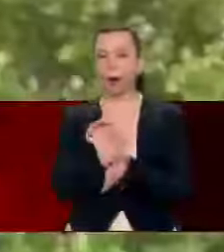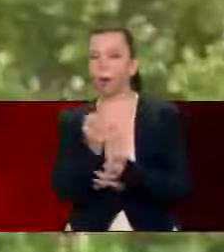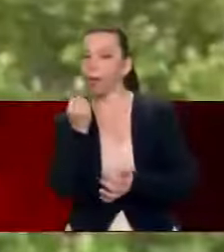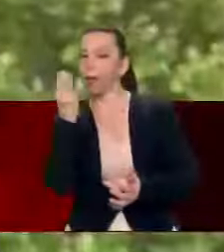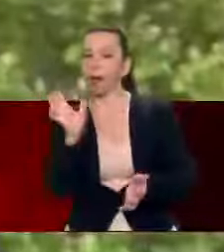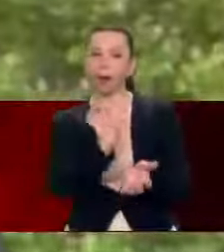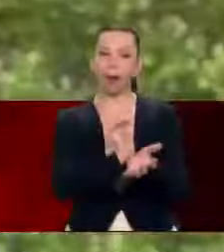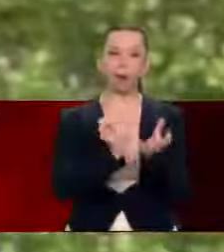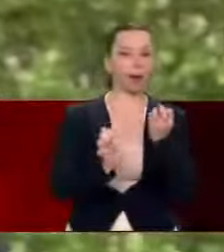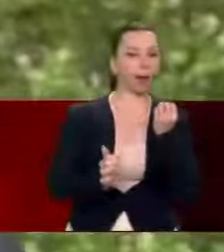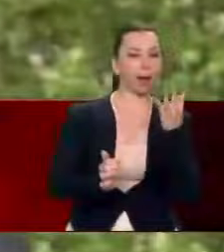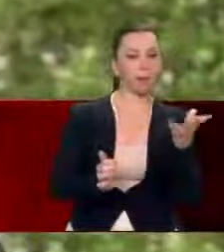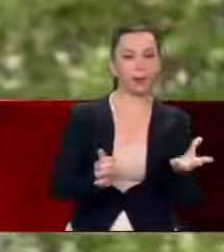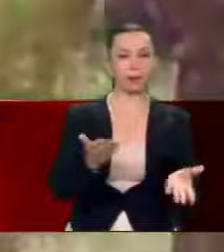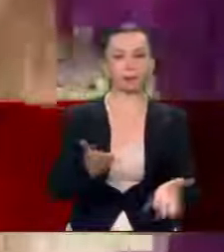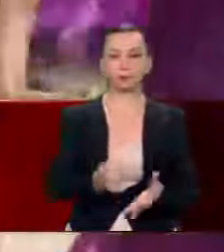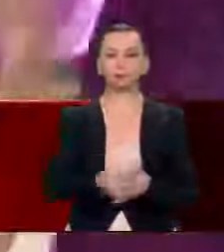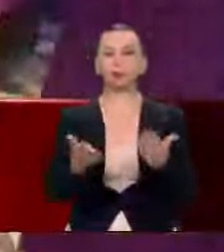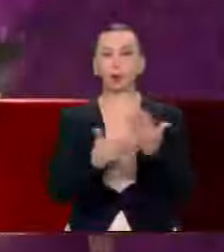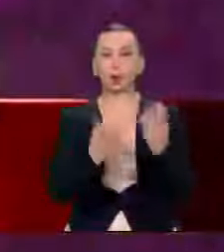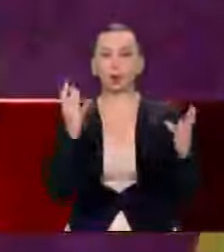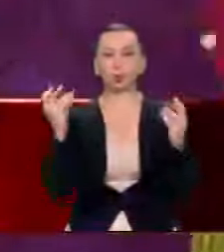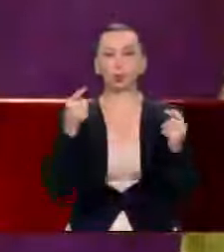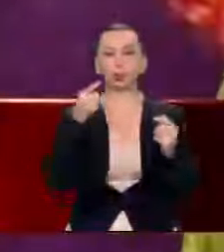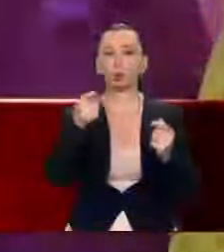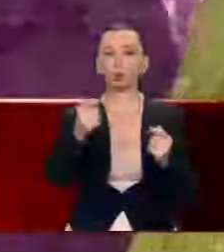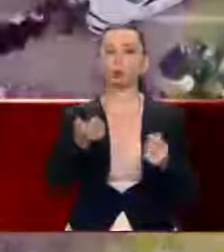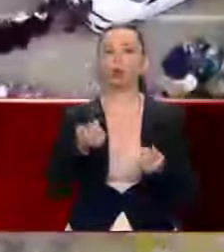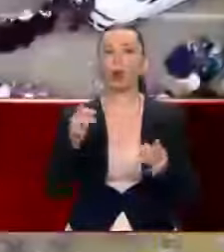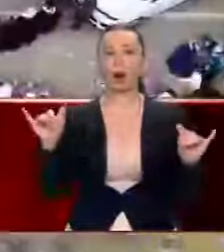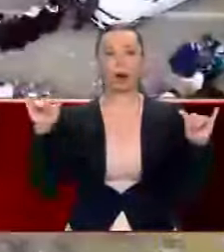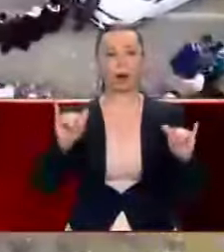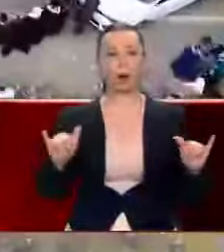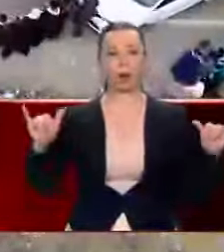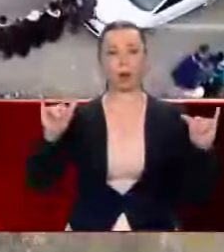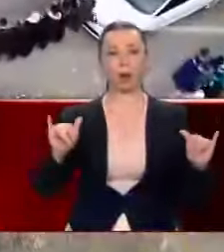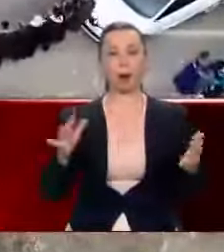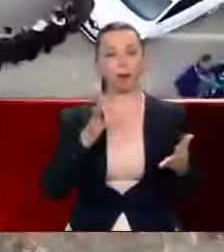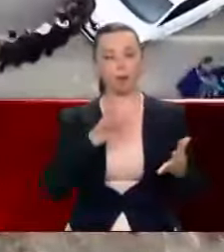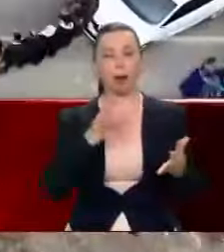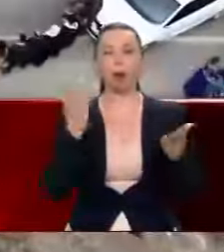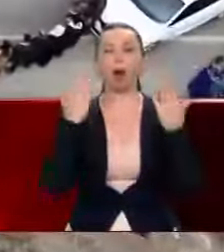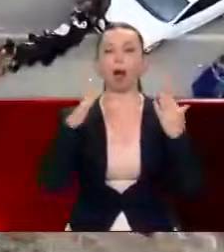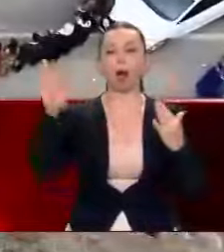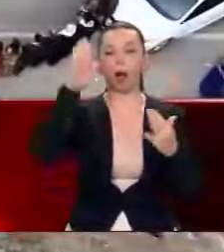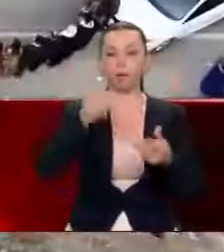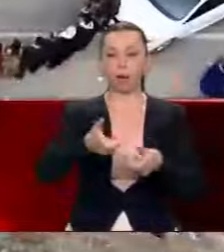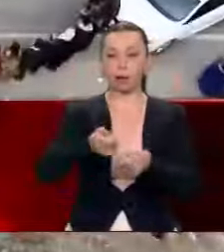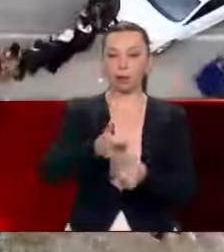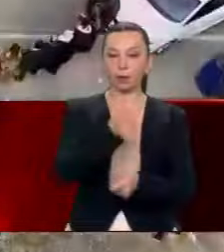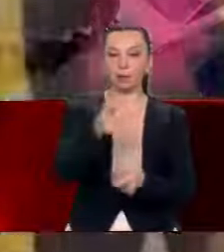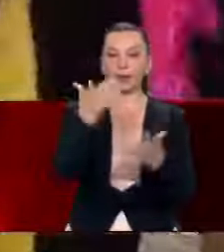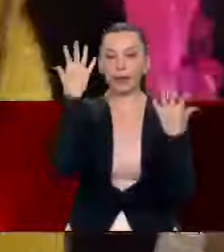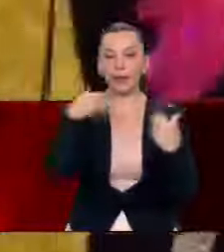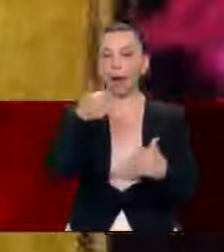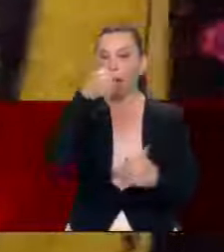Birbirini sevdikten sonra zamanlık sayran olur. Düğünde metrelerce uzanan halay zinciri havadan da görüntülendi. Geline 600